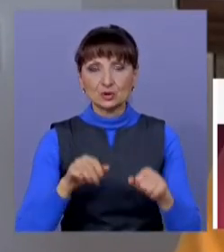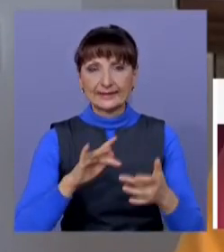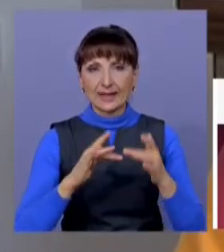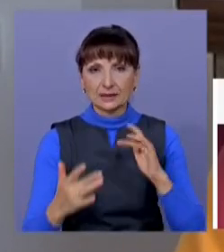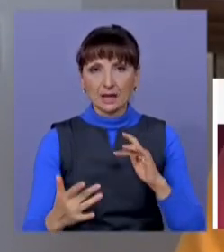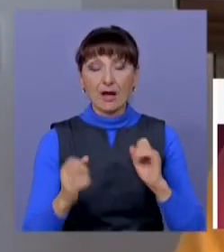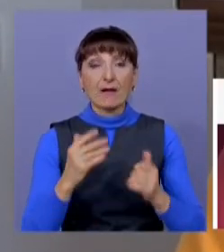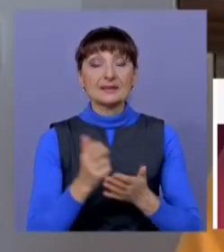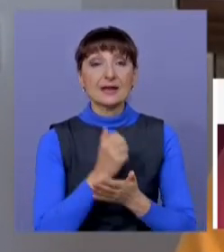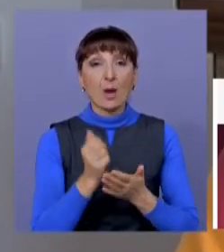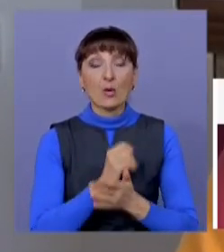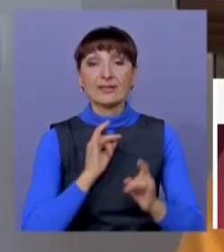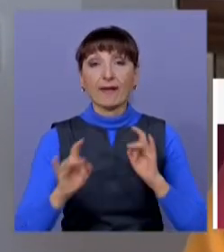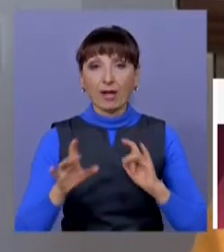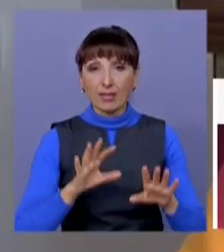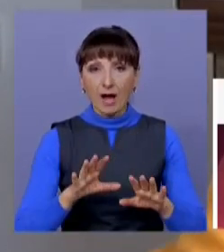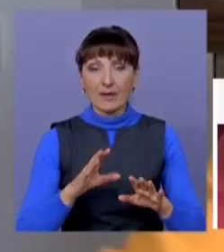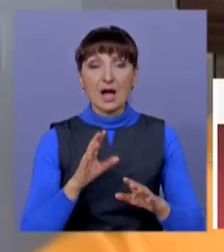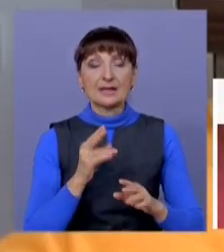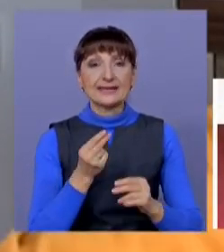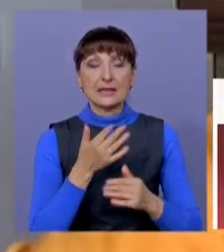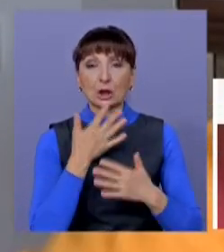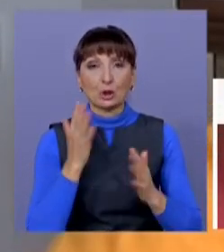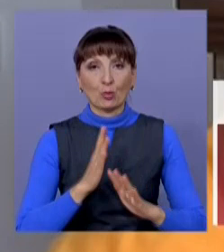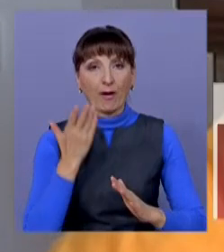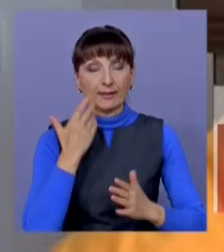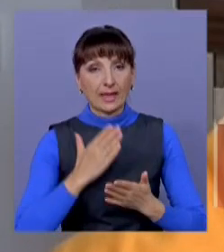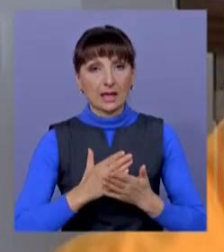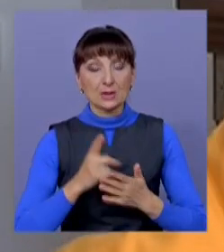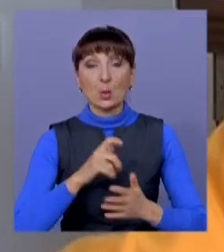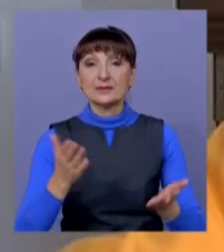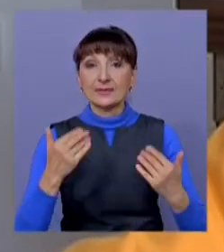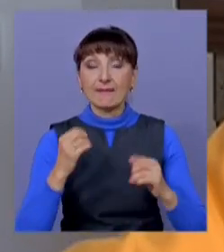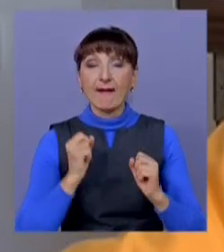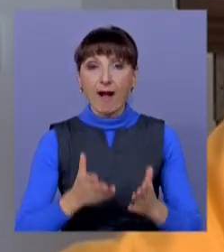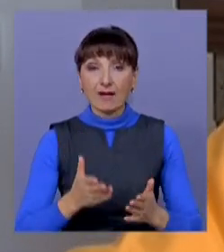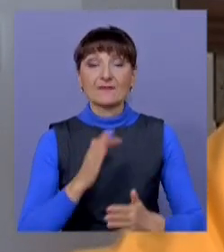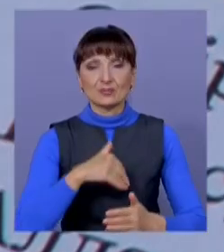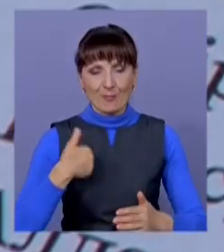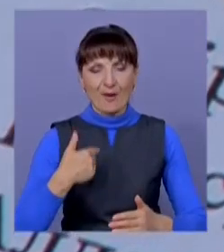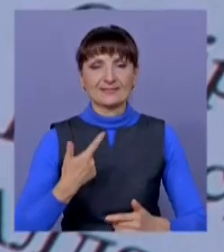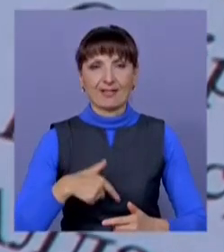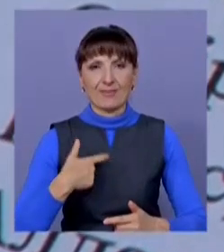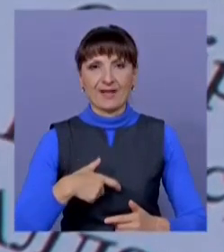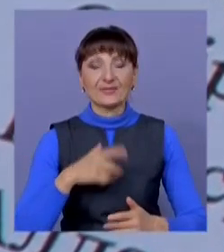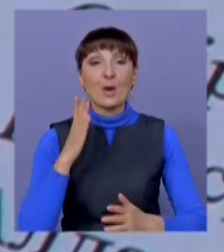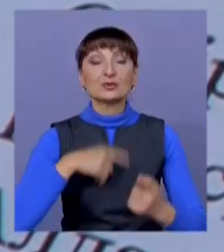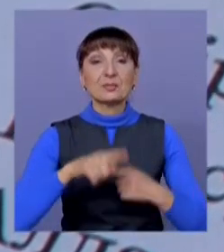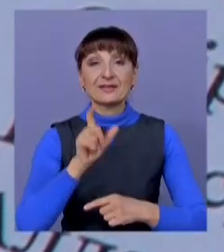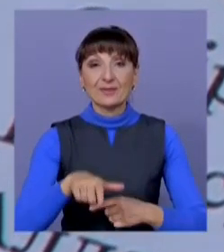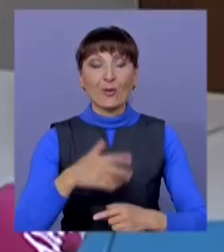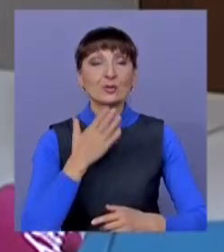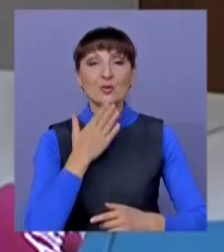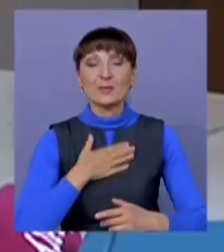как заработать на рекламе имея небольшие деньги привлечь клиентов все это полезно для меня будущий предприниматель и